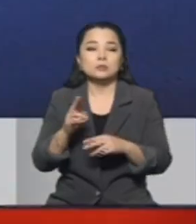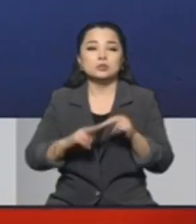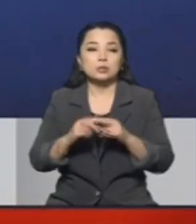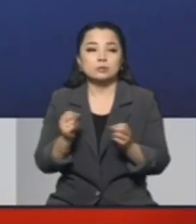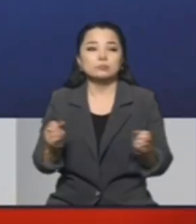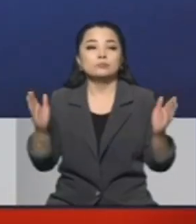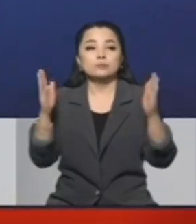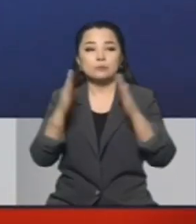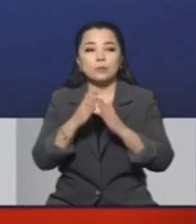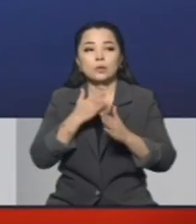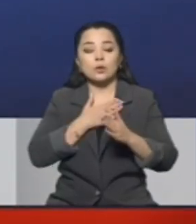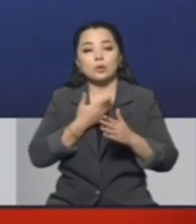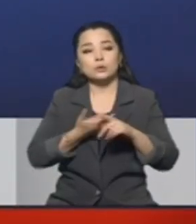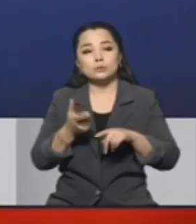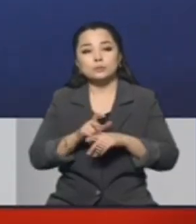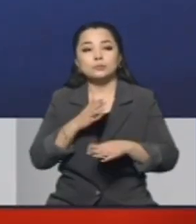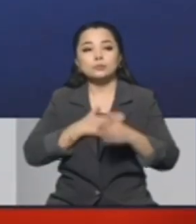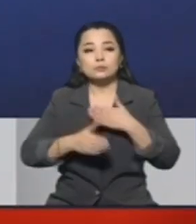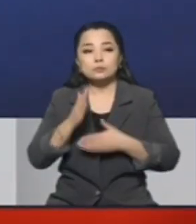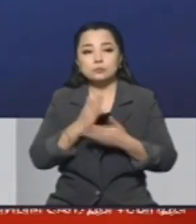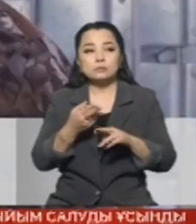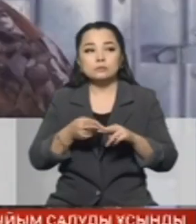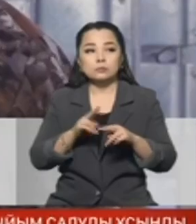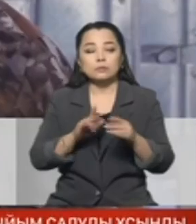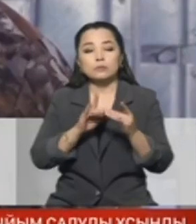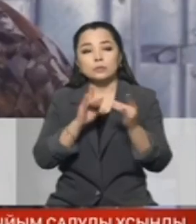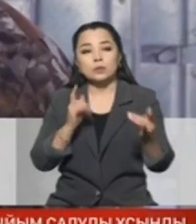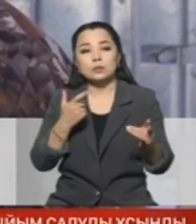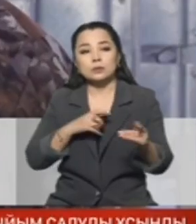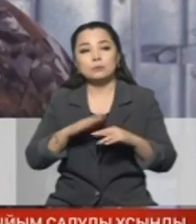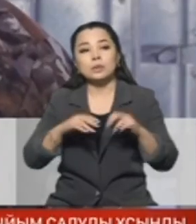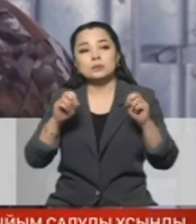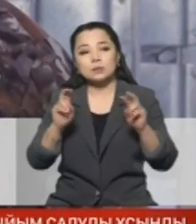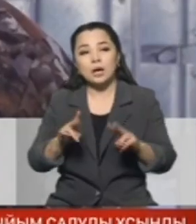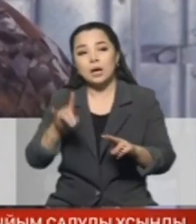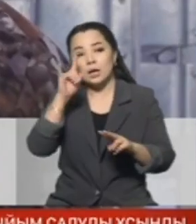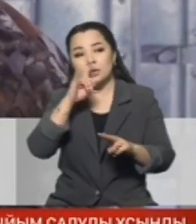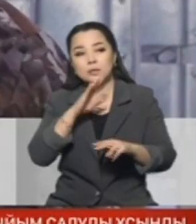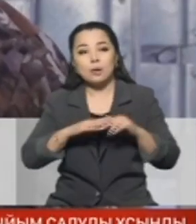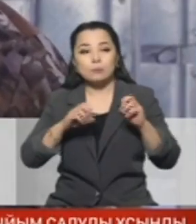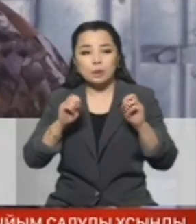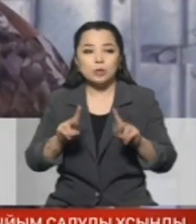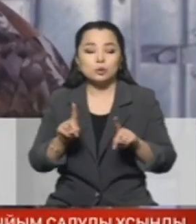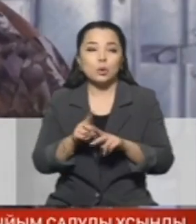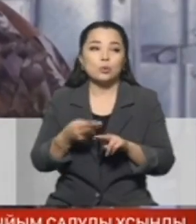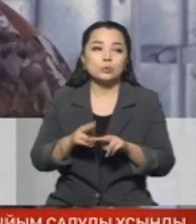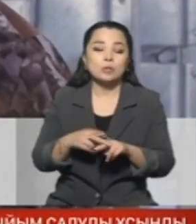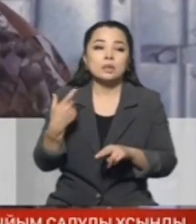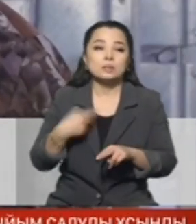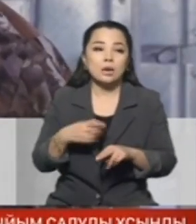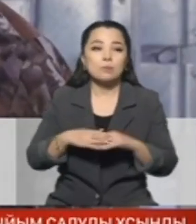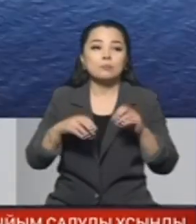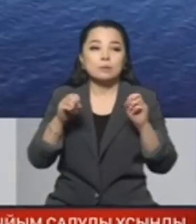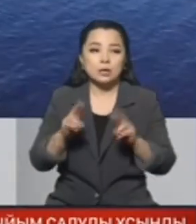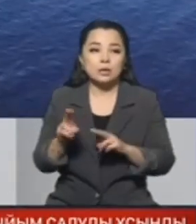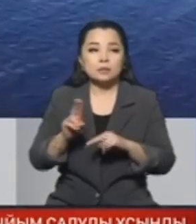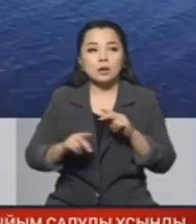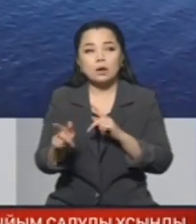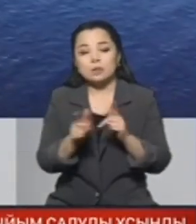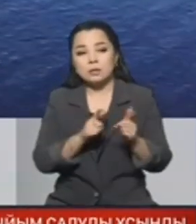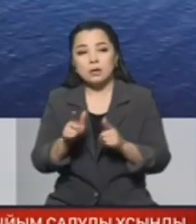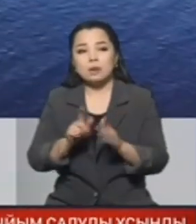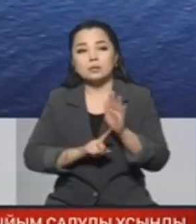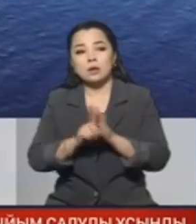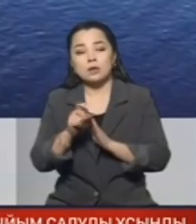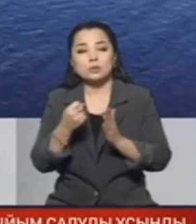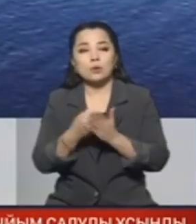үшін мен өзім шын жүректен қуанам. Осы мосты өзінің мамандары, қазақтың мамандары, осы өзіміздің мамандары сап шықты басынан аяғына